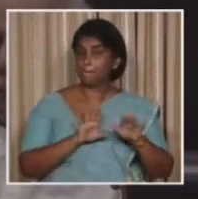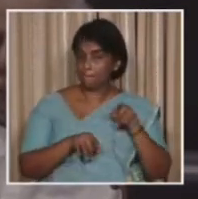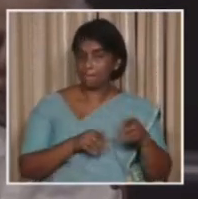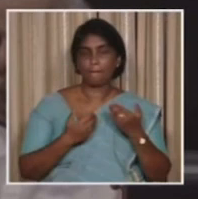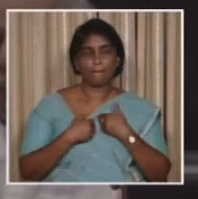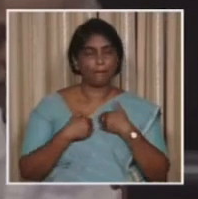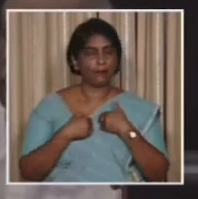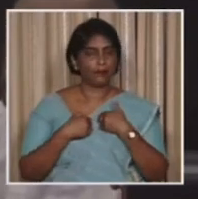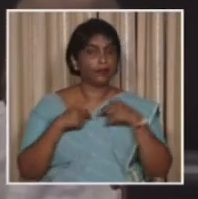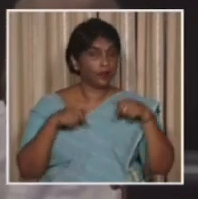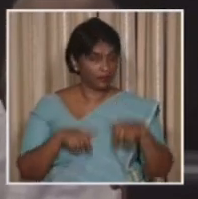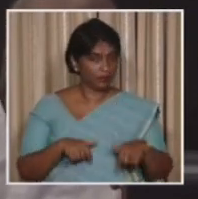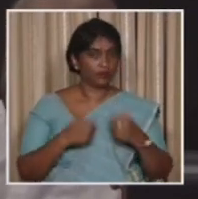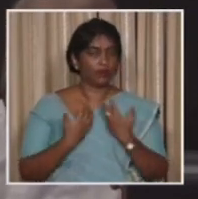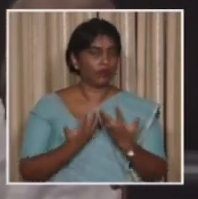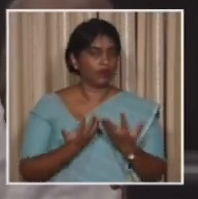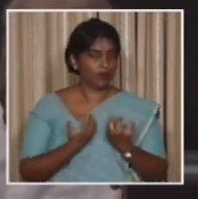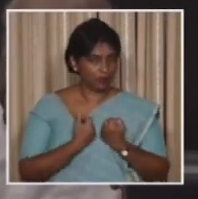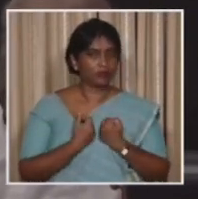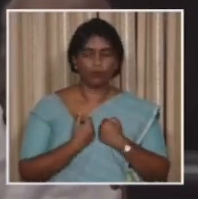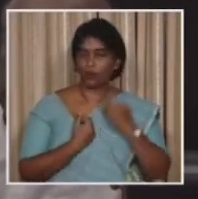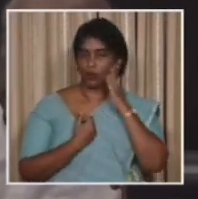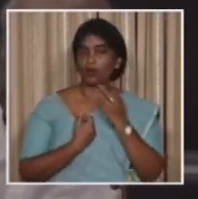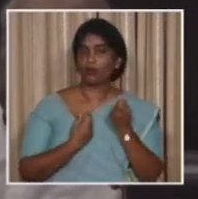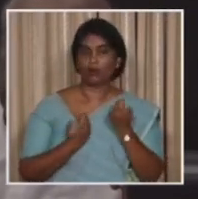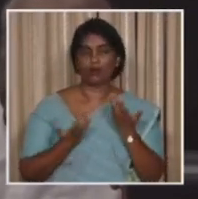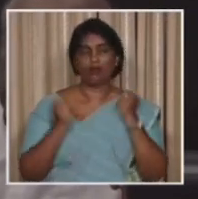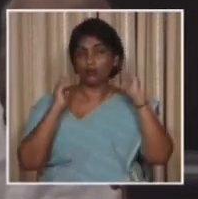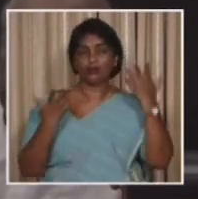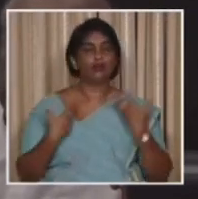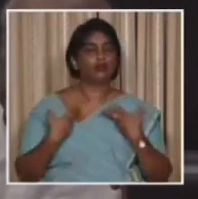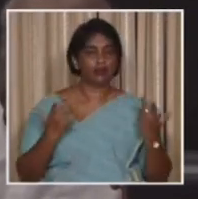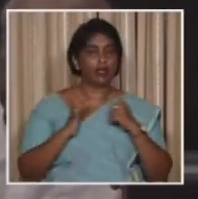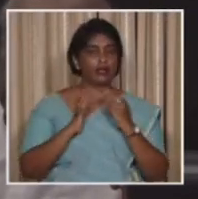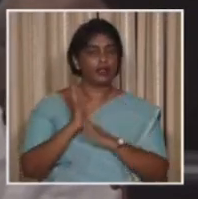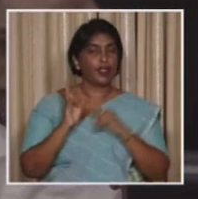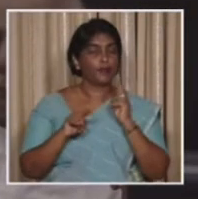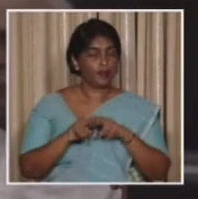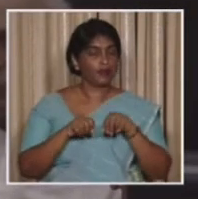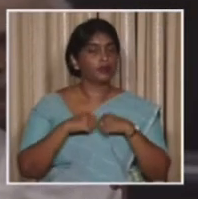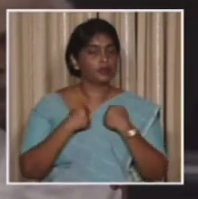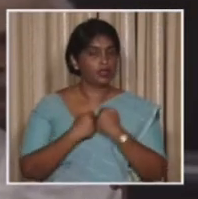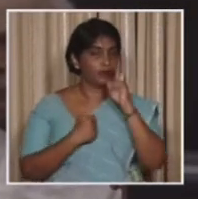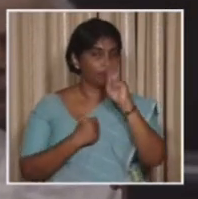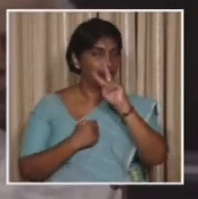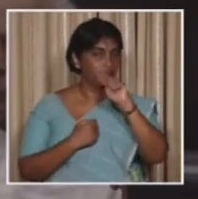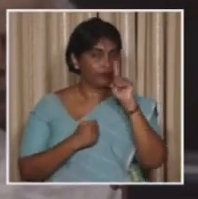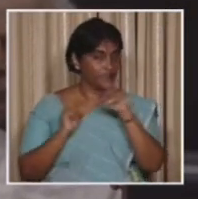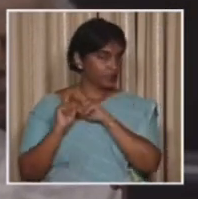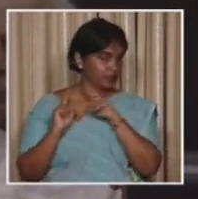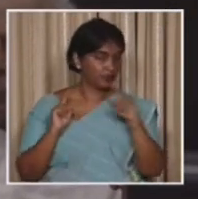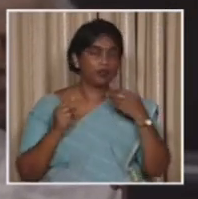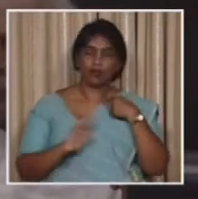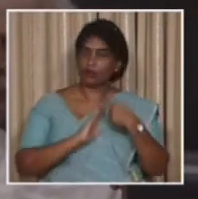අපට දැනටවත් අවශ්‍ය තරම් විදේශ විනිමය නැහැ. IMF සංවිධානය 2021 සිට